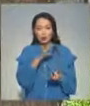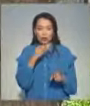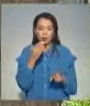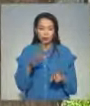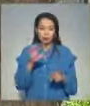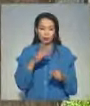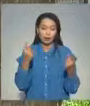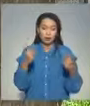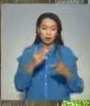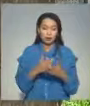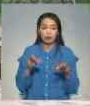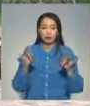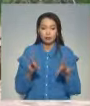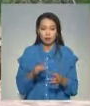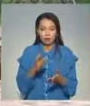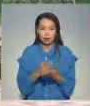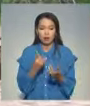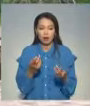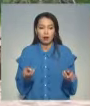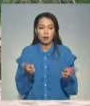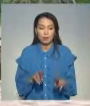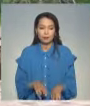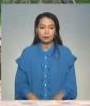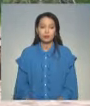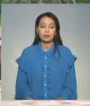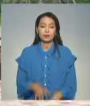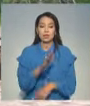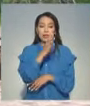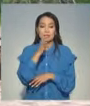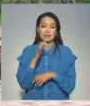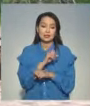алған, дәмхана салған. Саябақтың ішінде